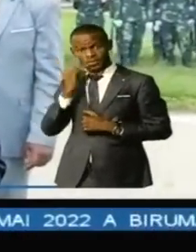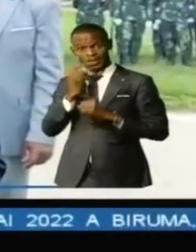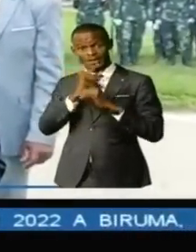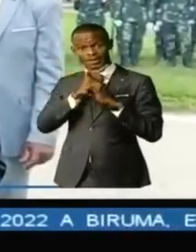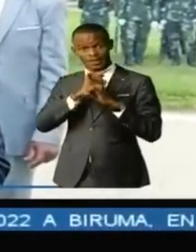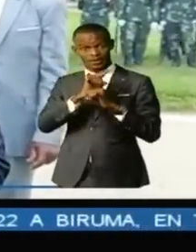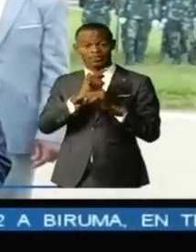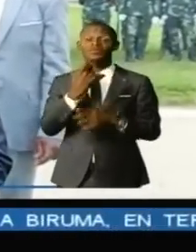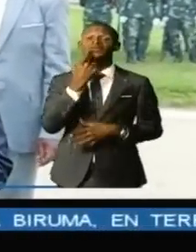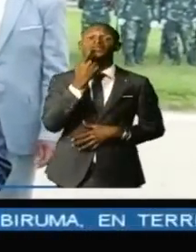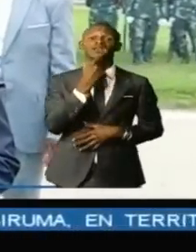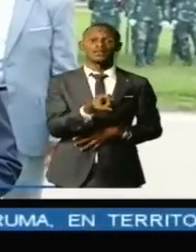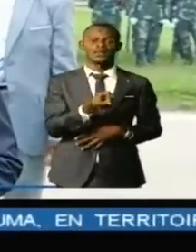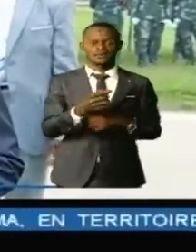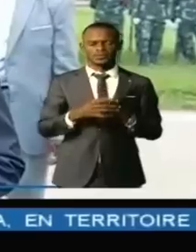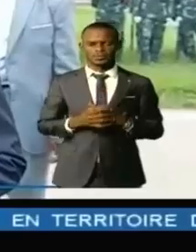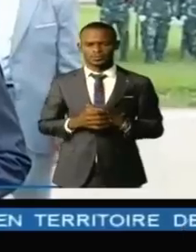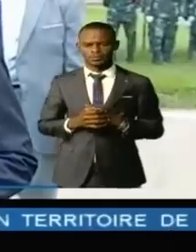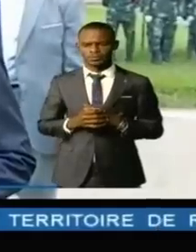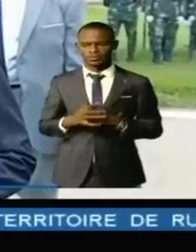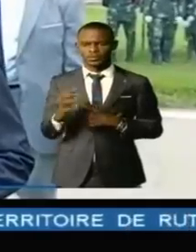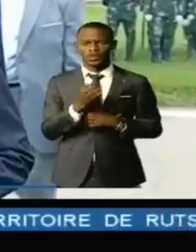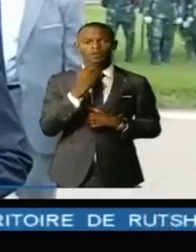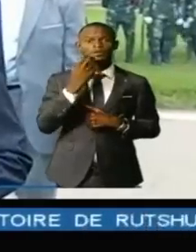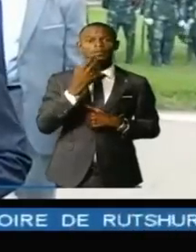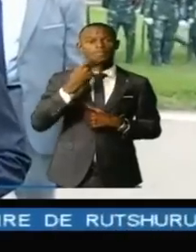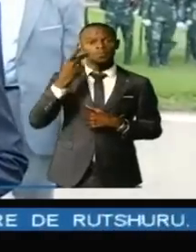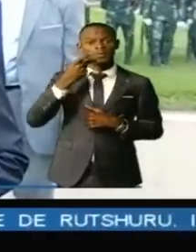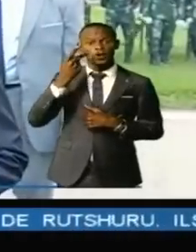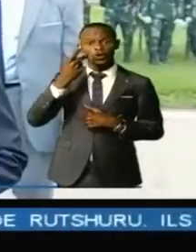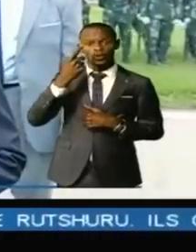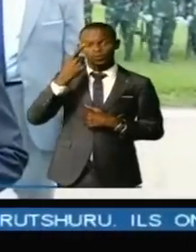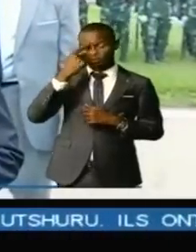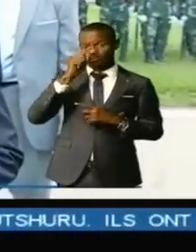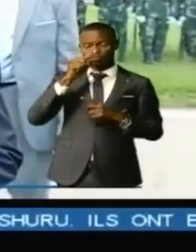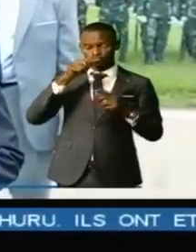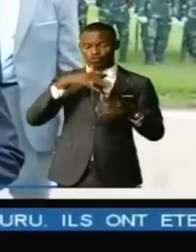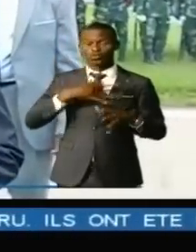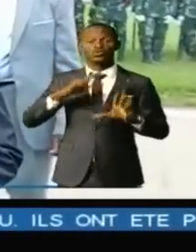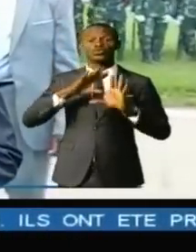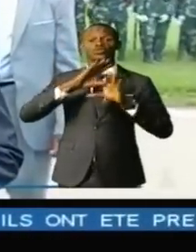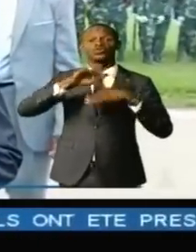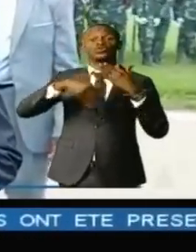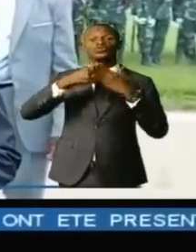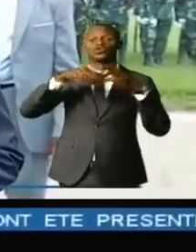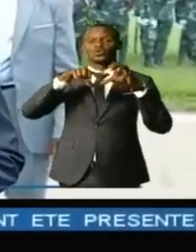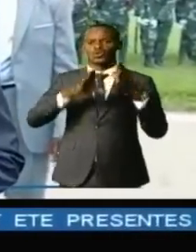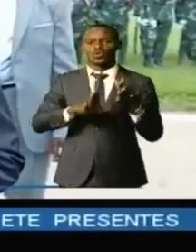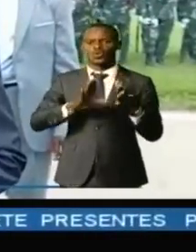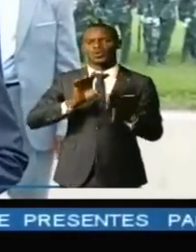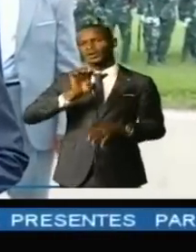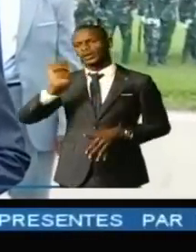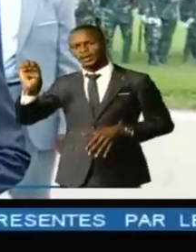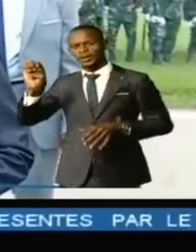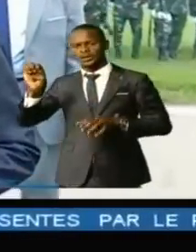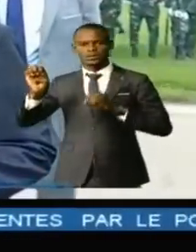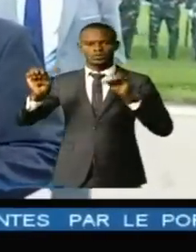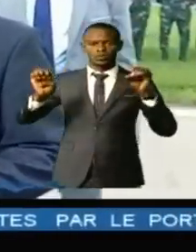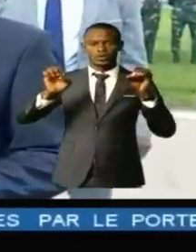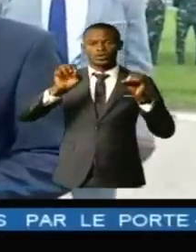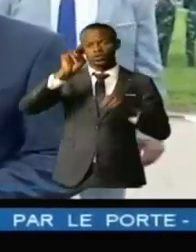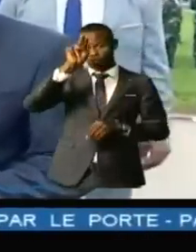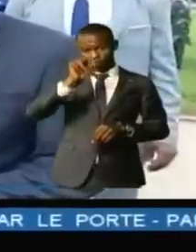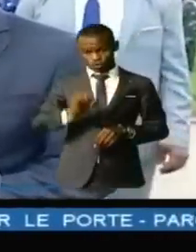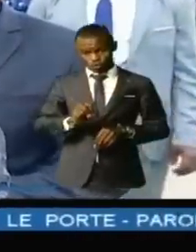congolais, du nord au sud, de l'est à l'ouest, se pose